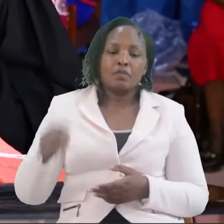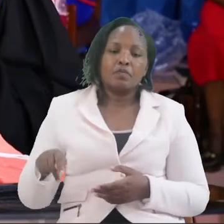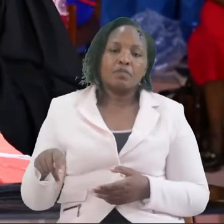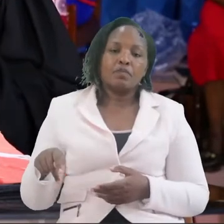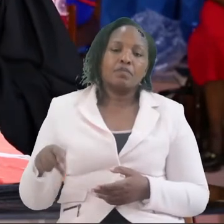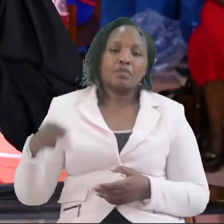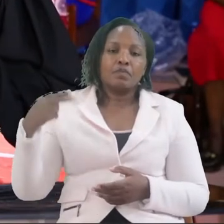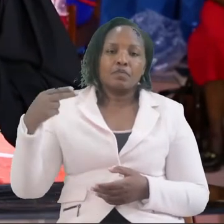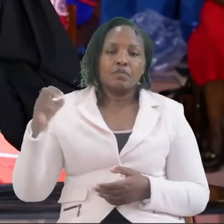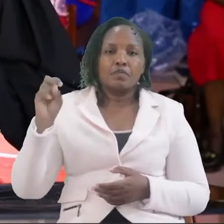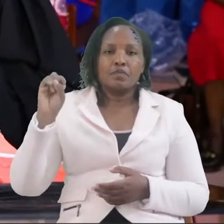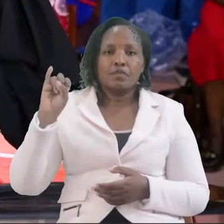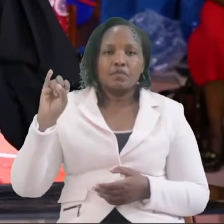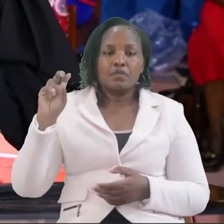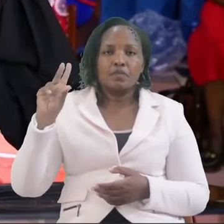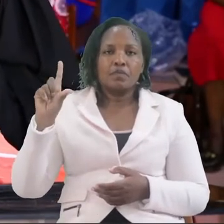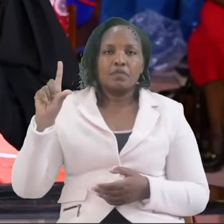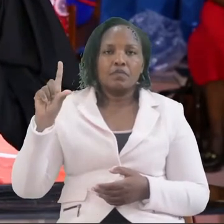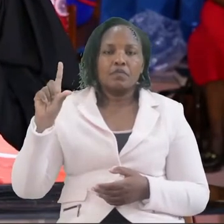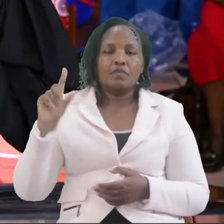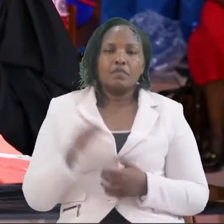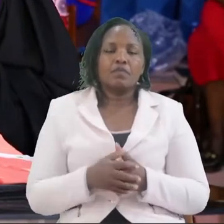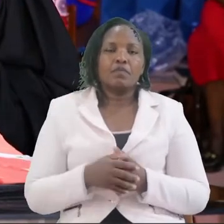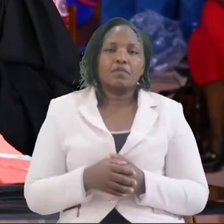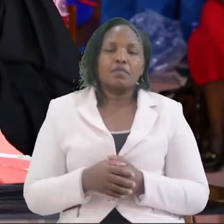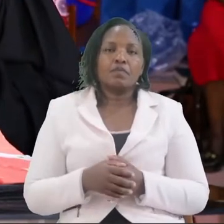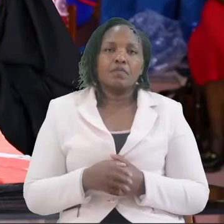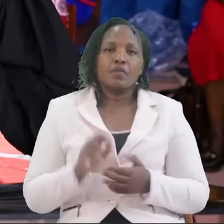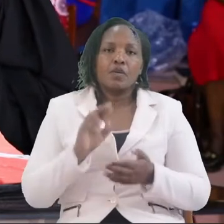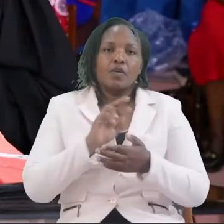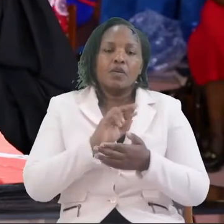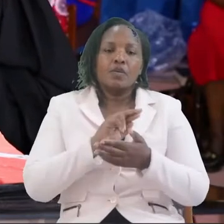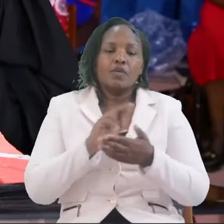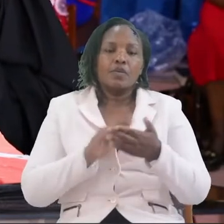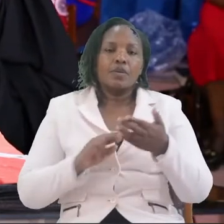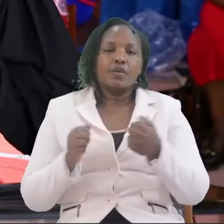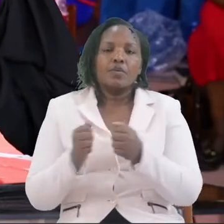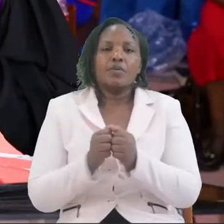Wafilipi tutaenda pale na tutaweza kusoma